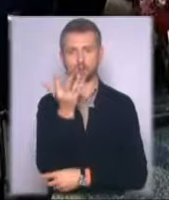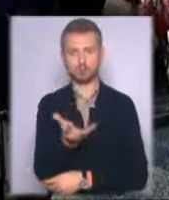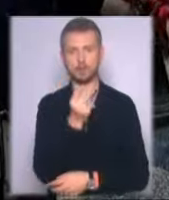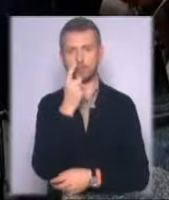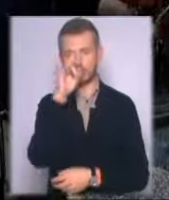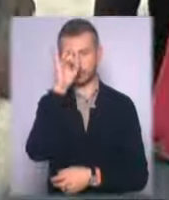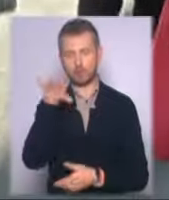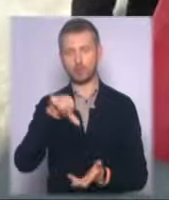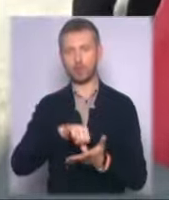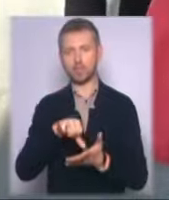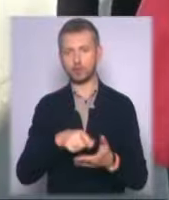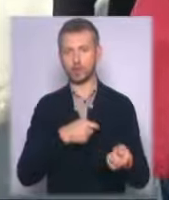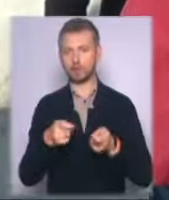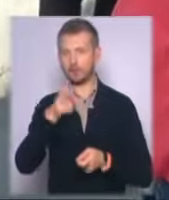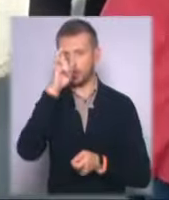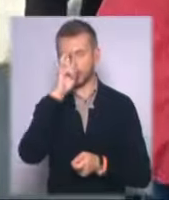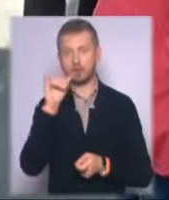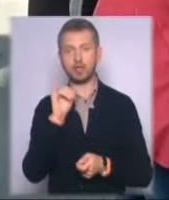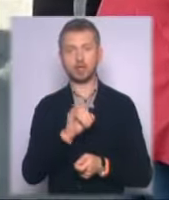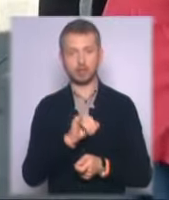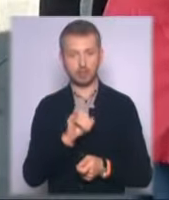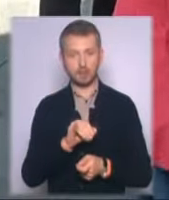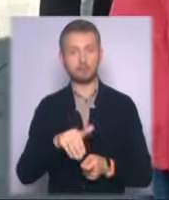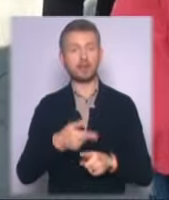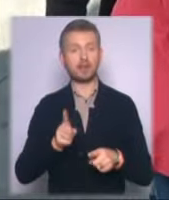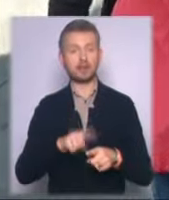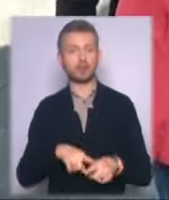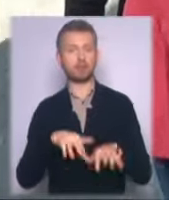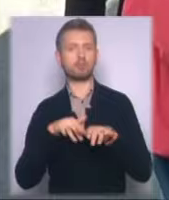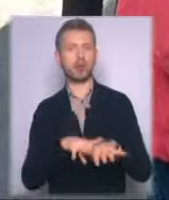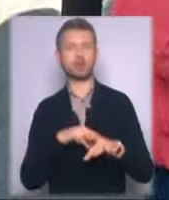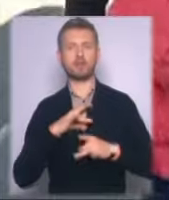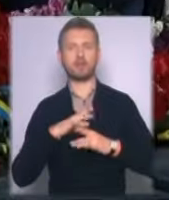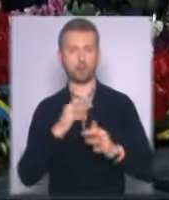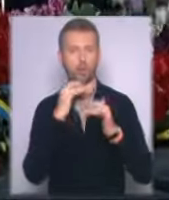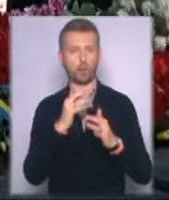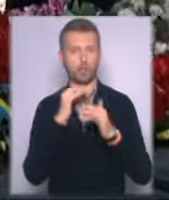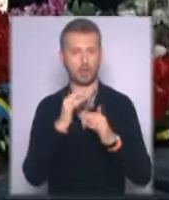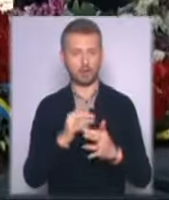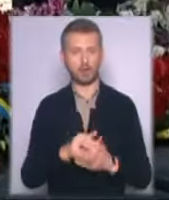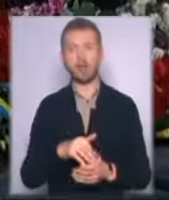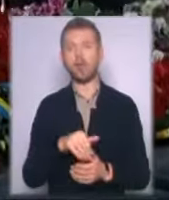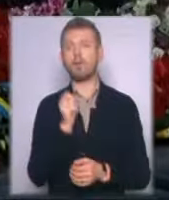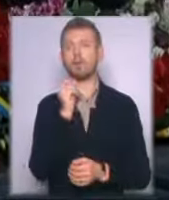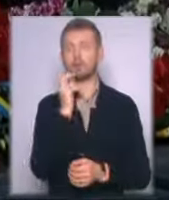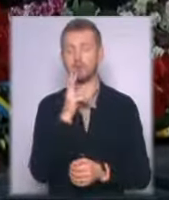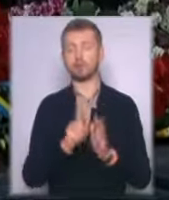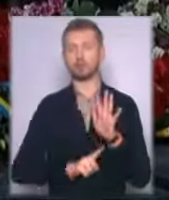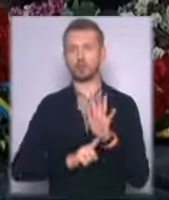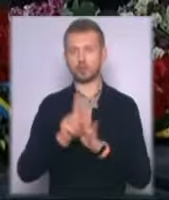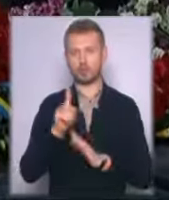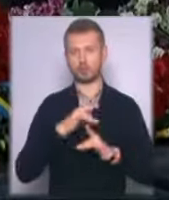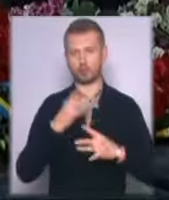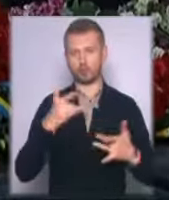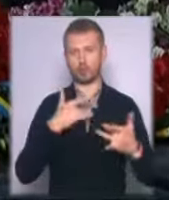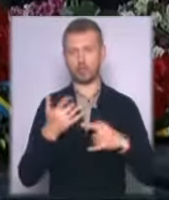участю керівництва держави. Після того маршем пройдуть військові оркестри. О півдні розпочнеться святковий концерт, який триватиме до вечора.